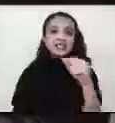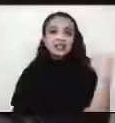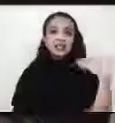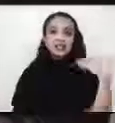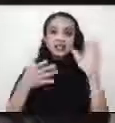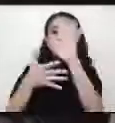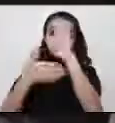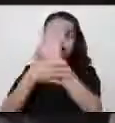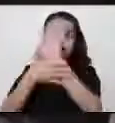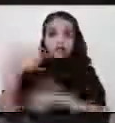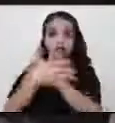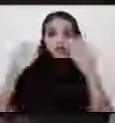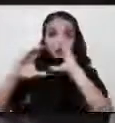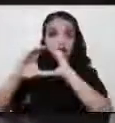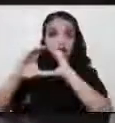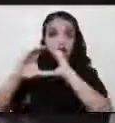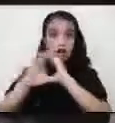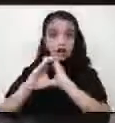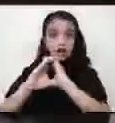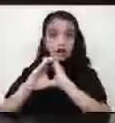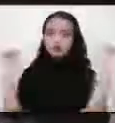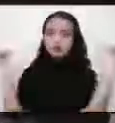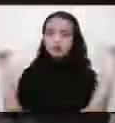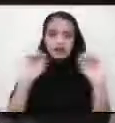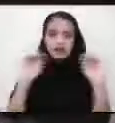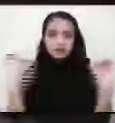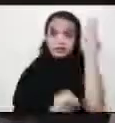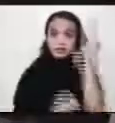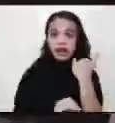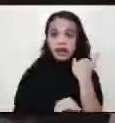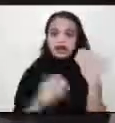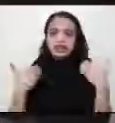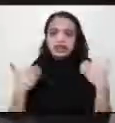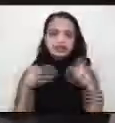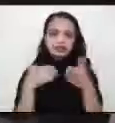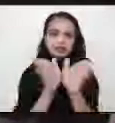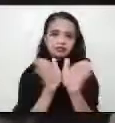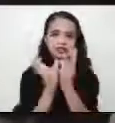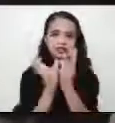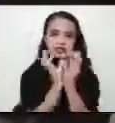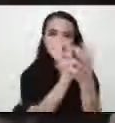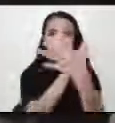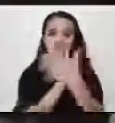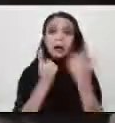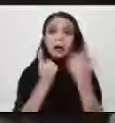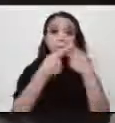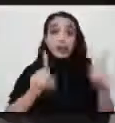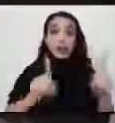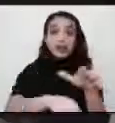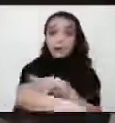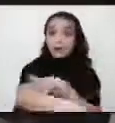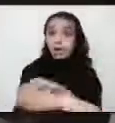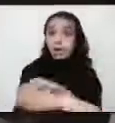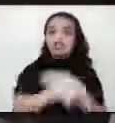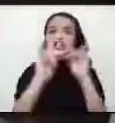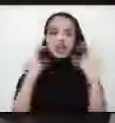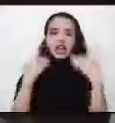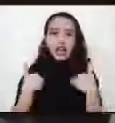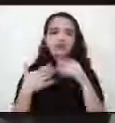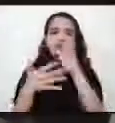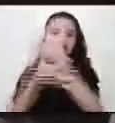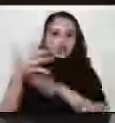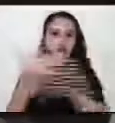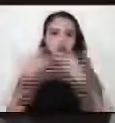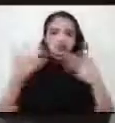Ito naman tayo, unang showbiz balita ngayong araw. Mga bida sa pelikulang Still ibinahagi ang kanilang unforgettable experience